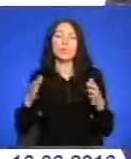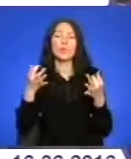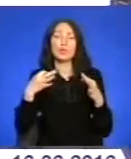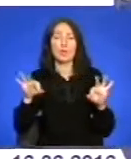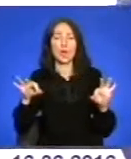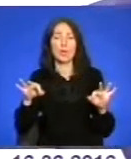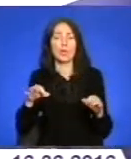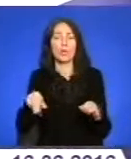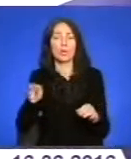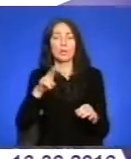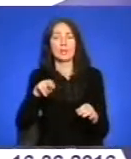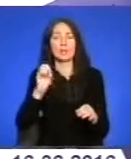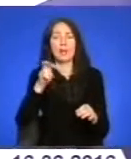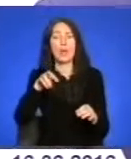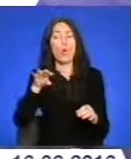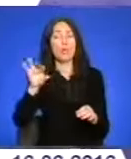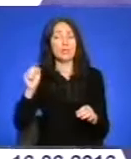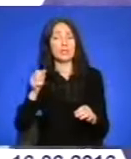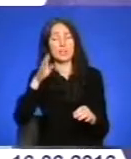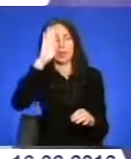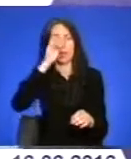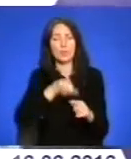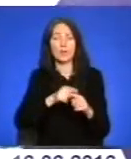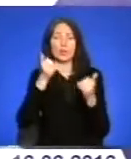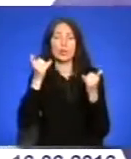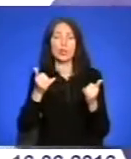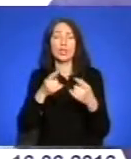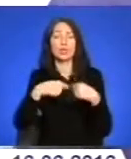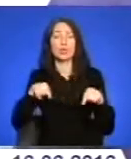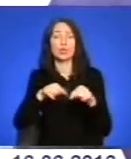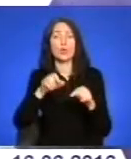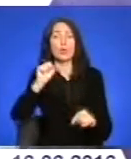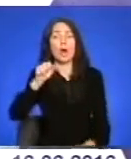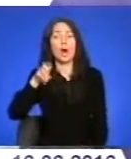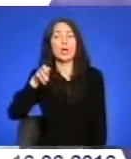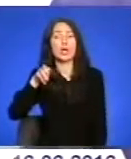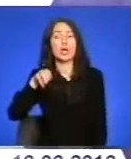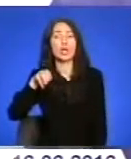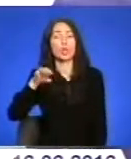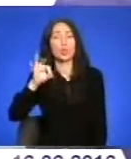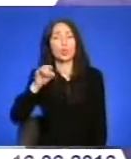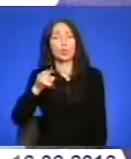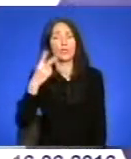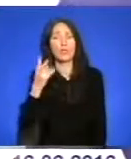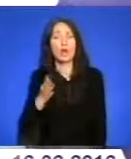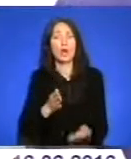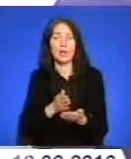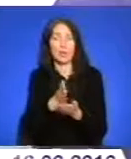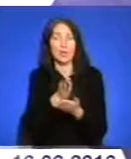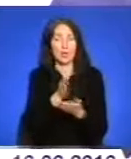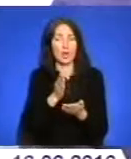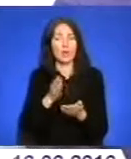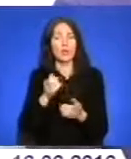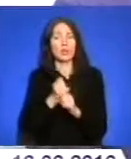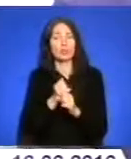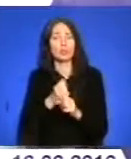скажімо, в демобілізацію тих хлопців, які сьогодні в зоні АТО. Тут в 2 напрямках працюємо. І мобілізація